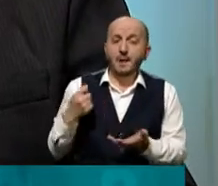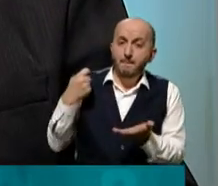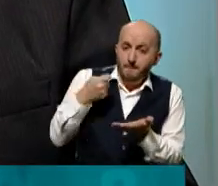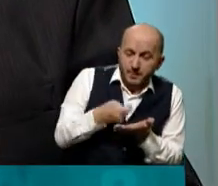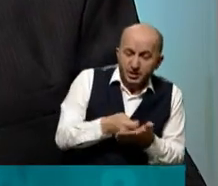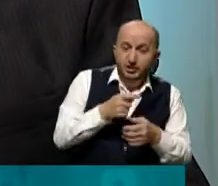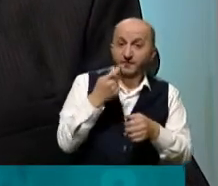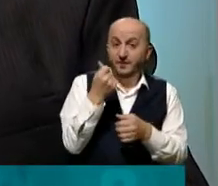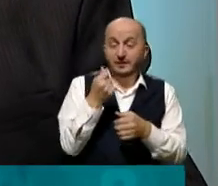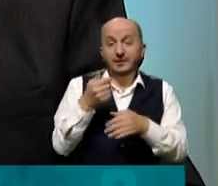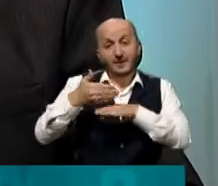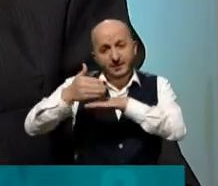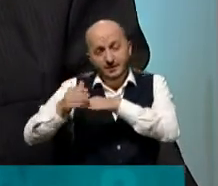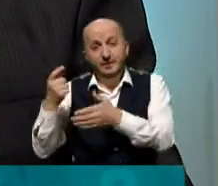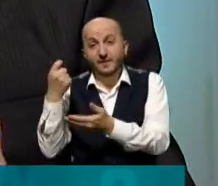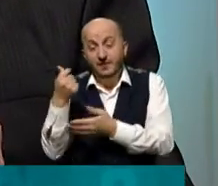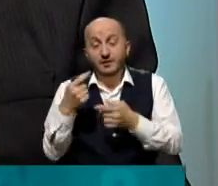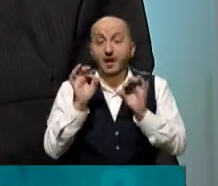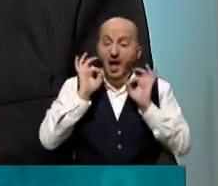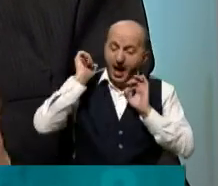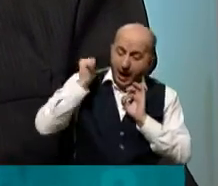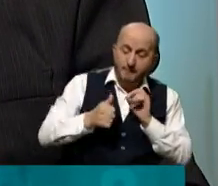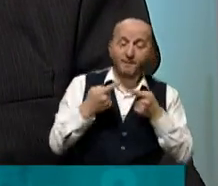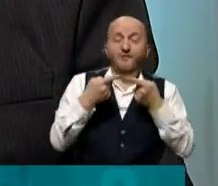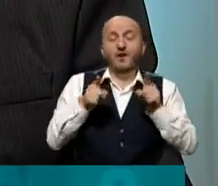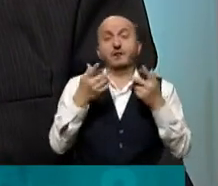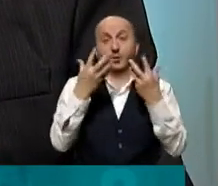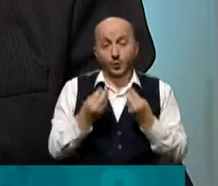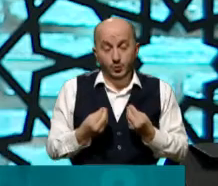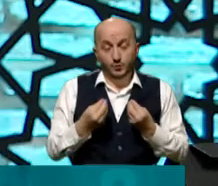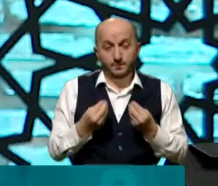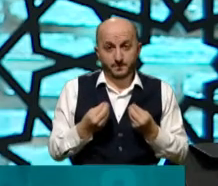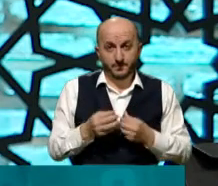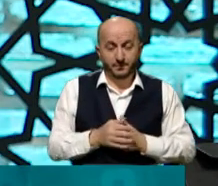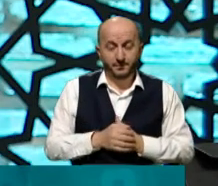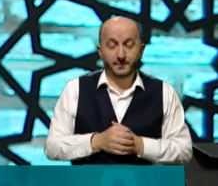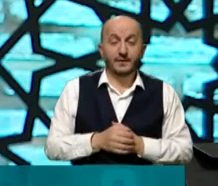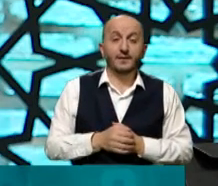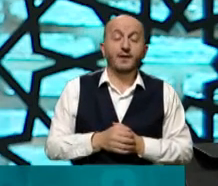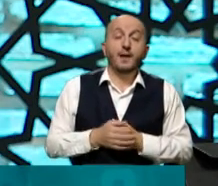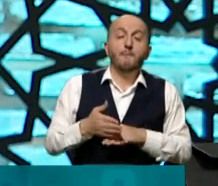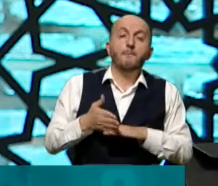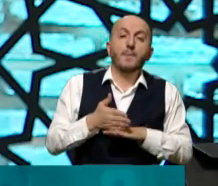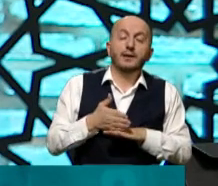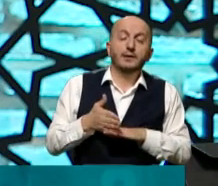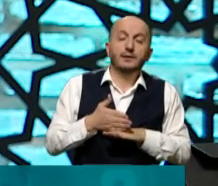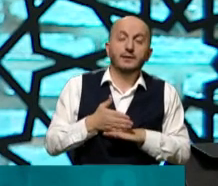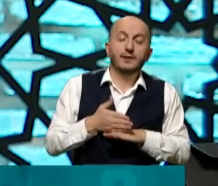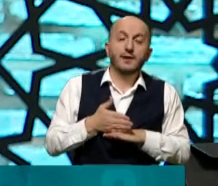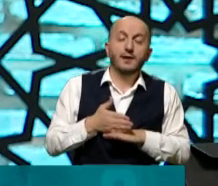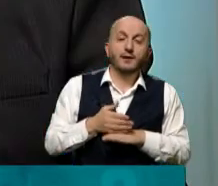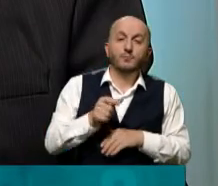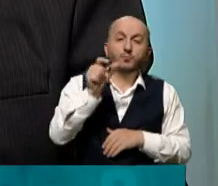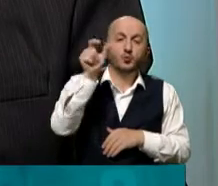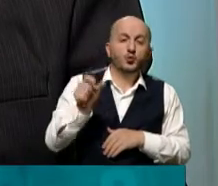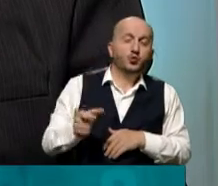fiyatıyla vadeli fiyatı her zaman farklı olur. Yani bu böyledir. Muhakkak. Şimdi malı müşteri